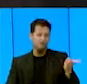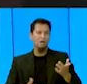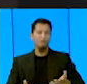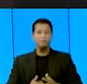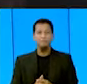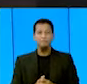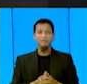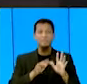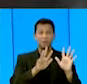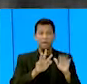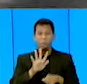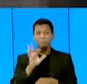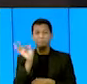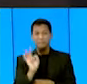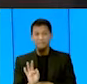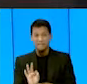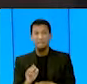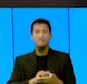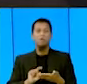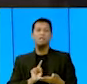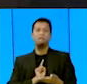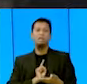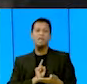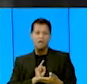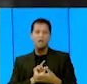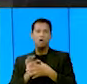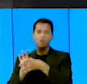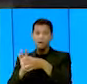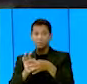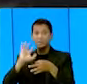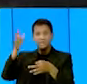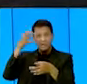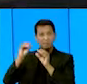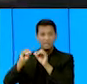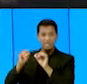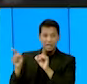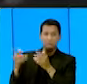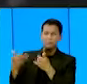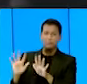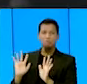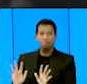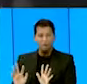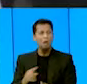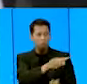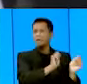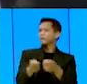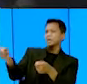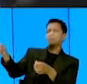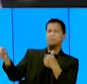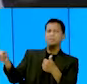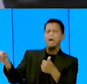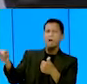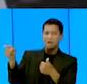yang koordinasi dengan Dikbud kita. Daftar ke situ, kalau nggak terima di SMP 7,